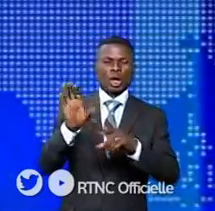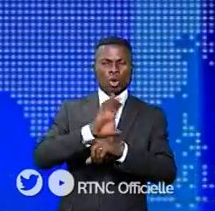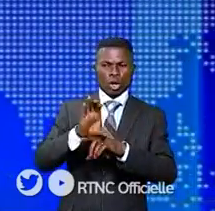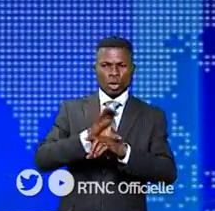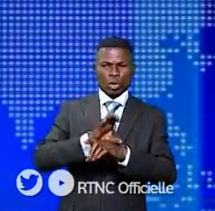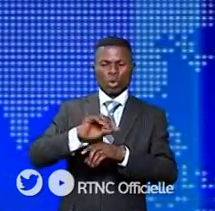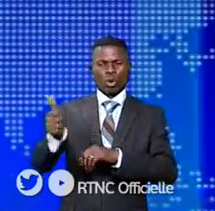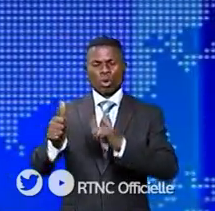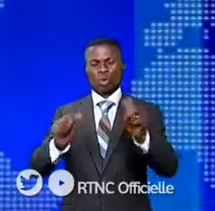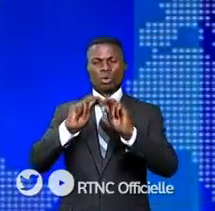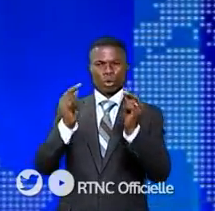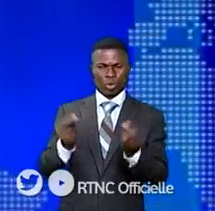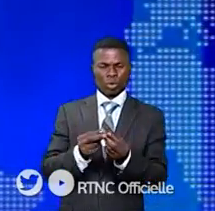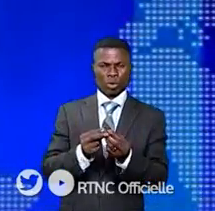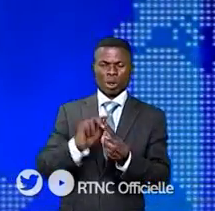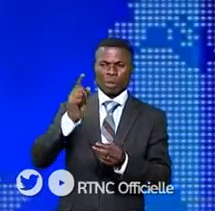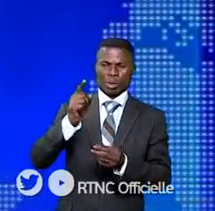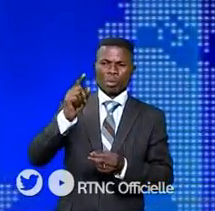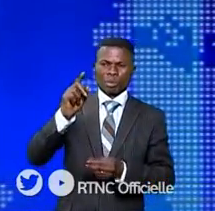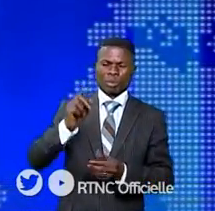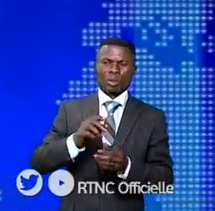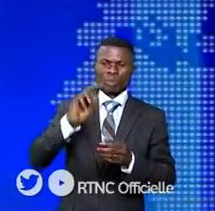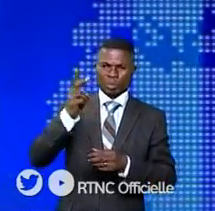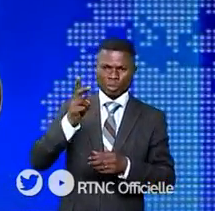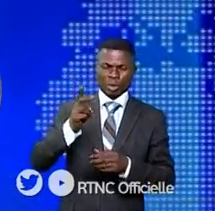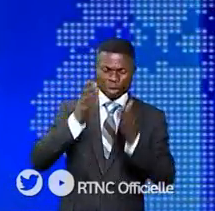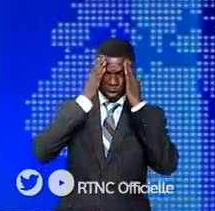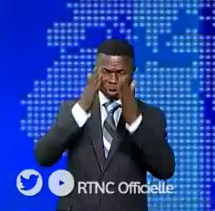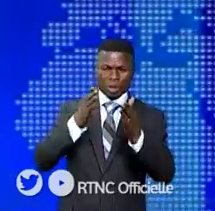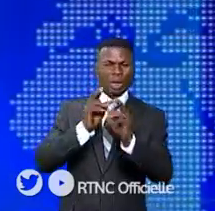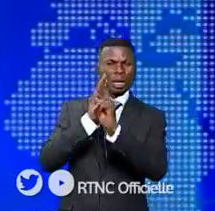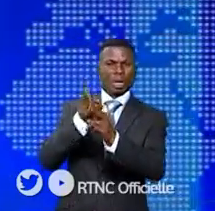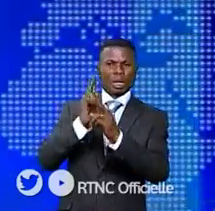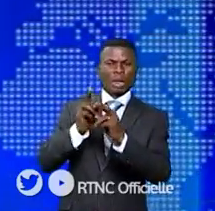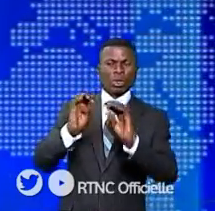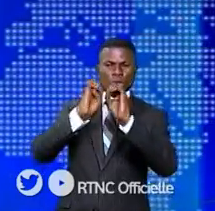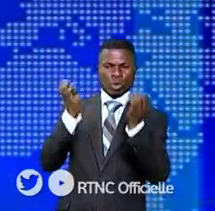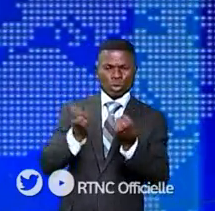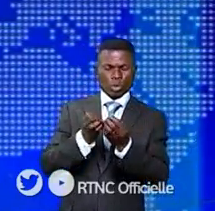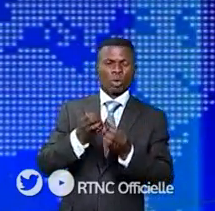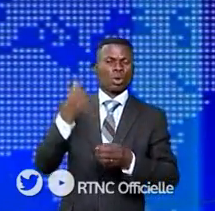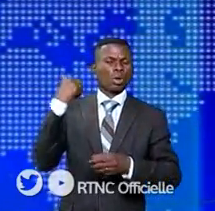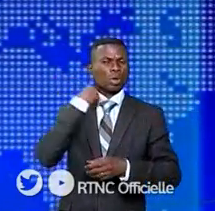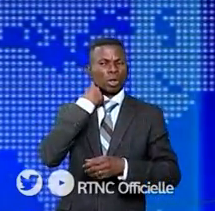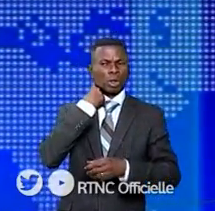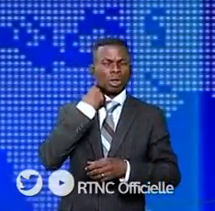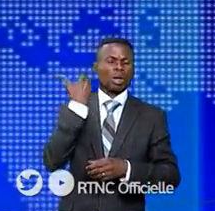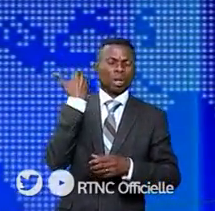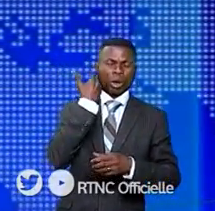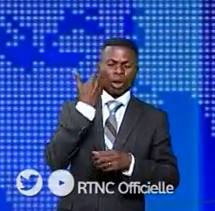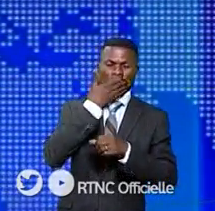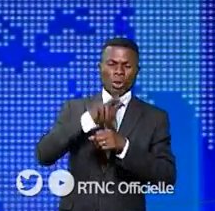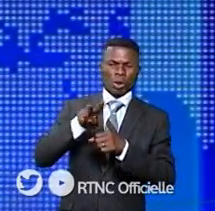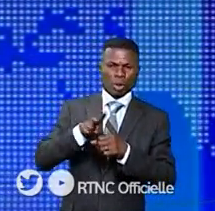les autres promotions, mais basant sur le rapport d'équipe de riposte à la COVID-19